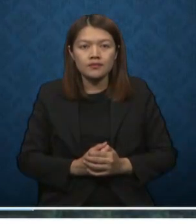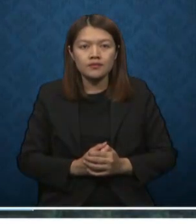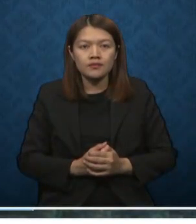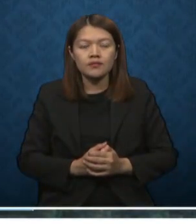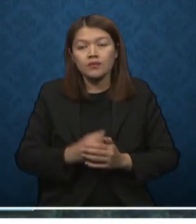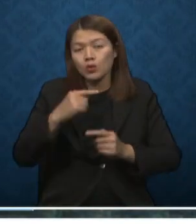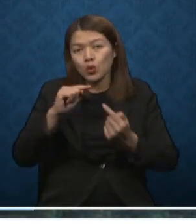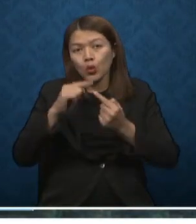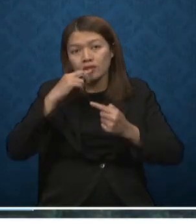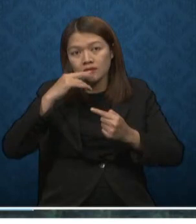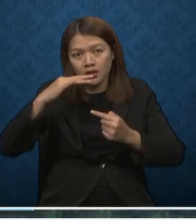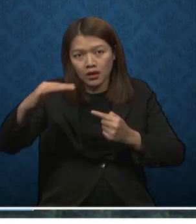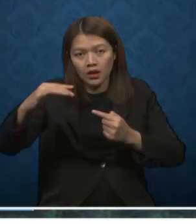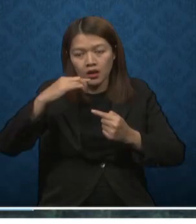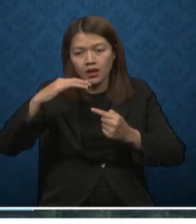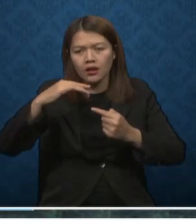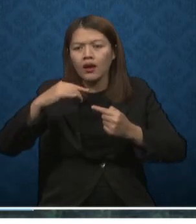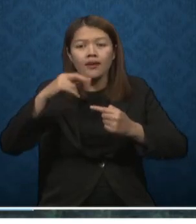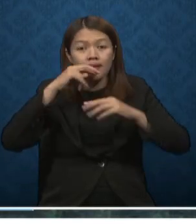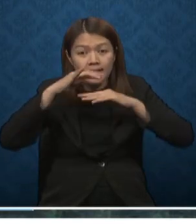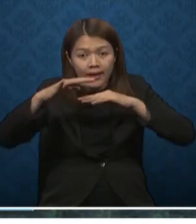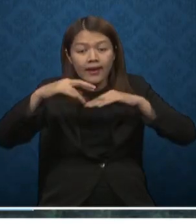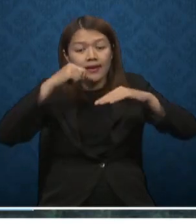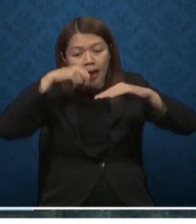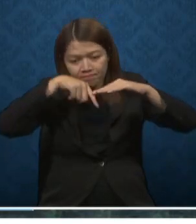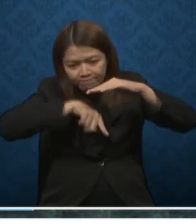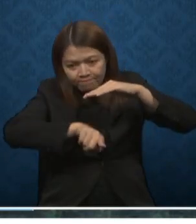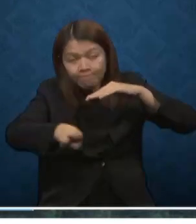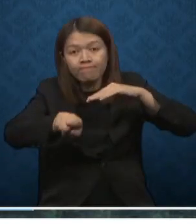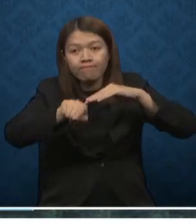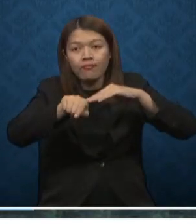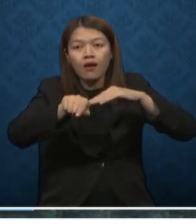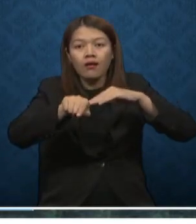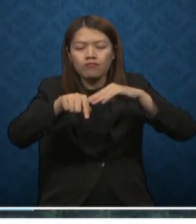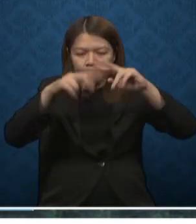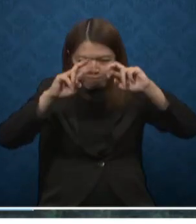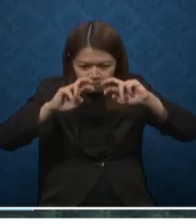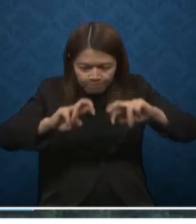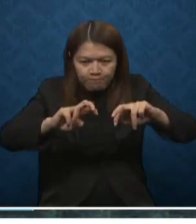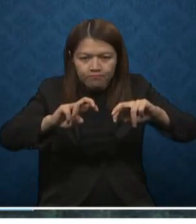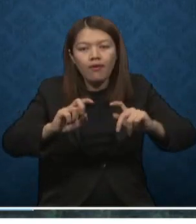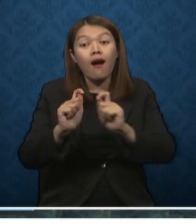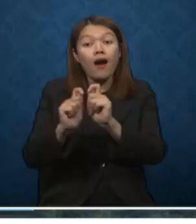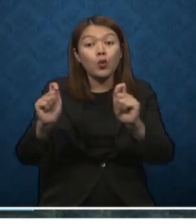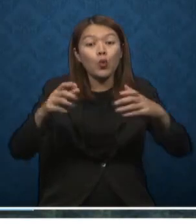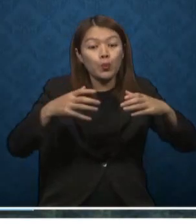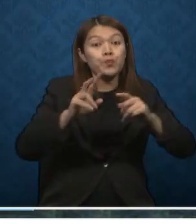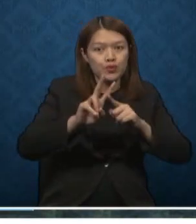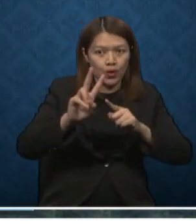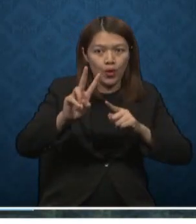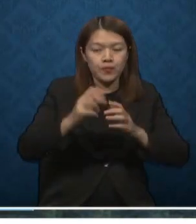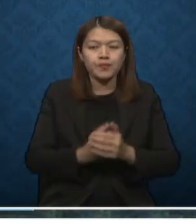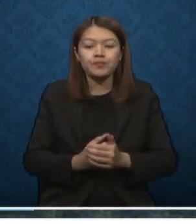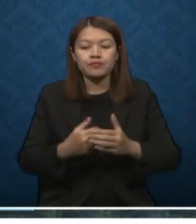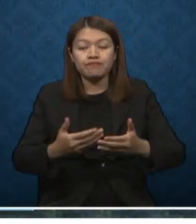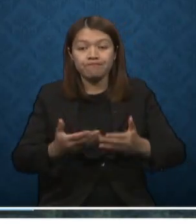ทางทะเลในเรื่องของการเคเบิลใต้น้ำนะครับเพราะฉะนั้นสิ่งต่างๆเหล่านี้ก็จะเป็นหน้าที่ของอนุที่2นะครับส่วนอนุที่